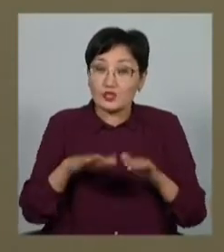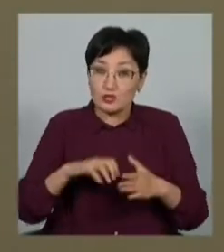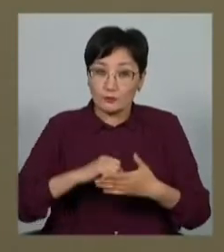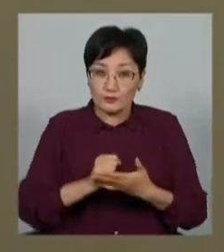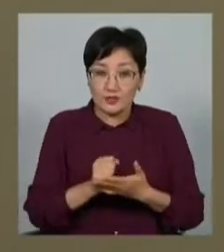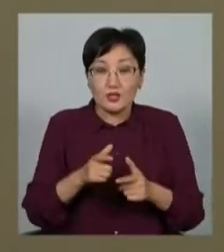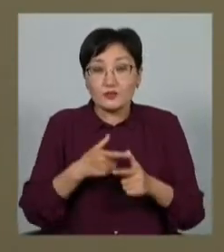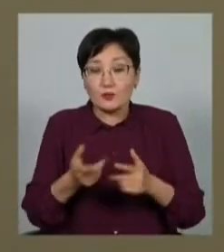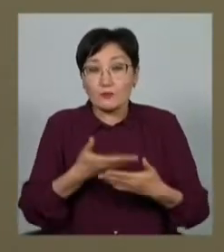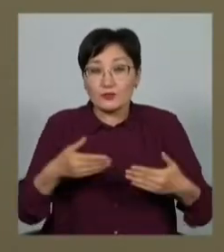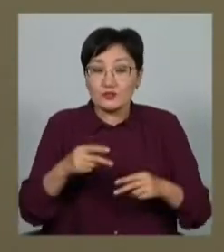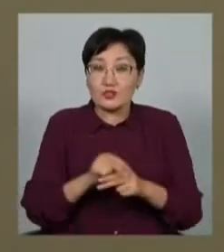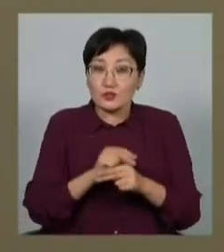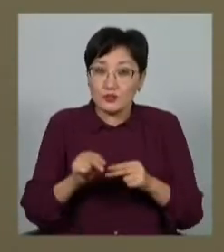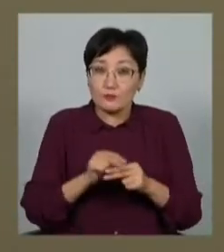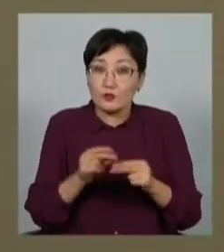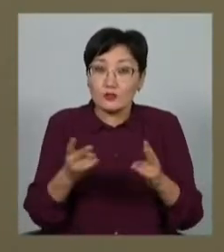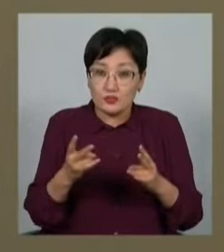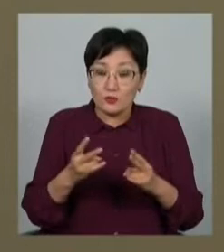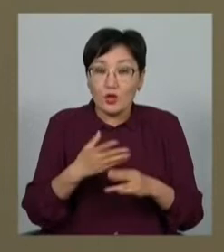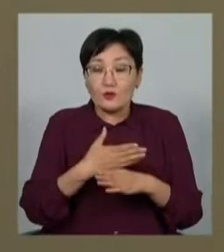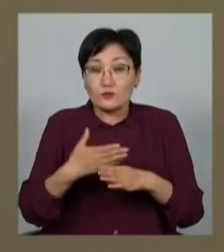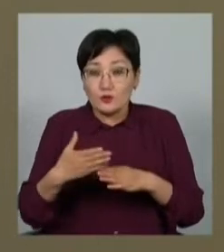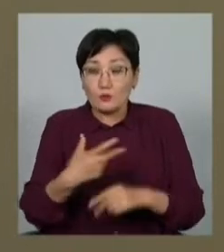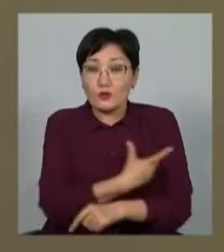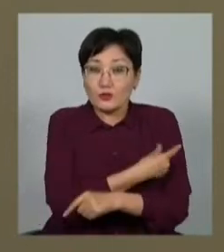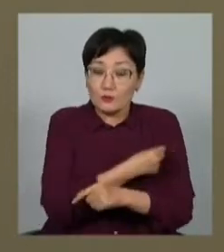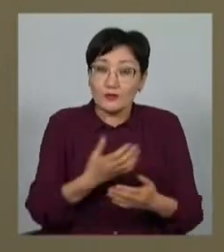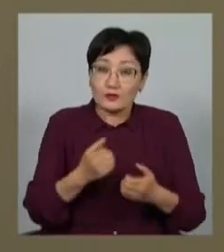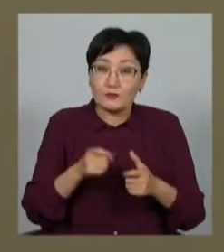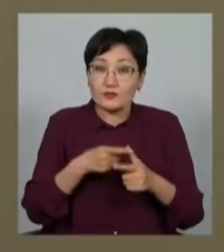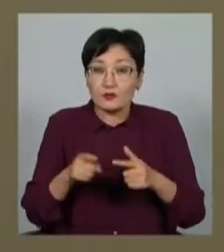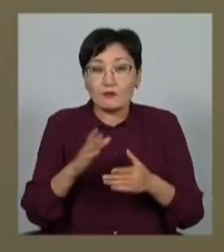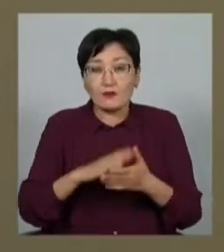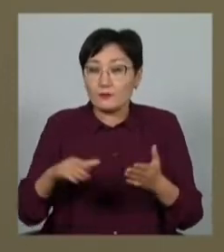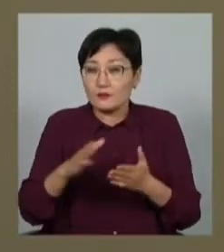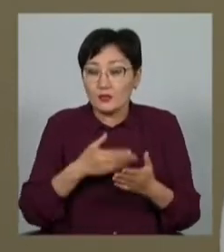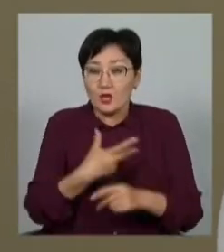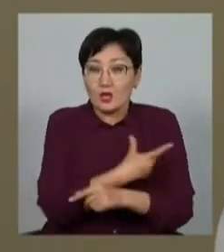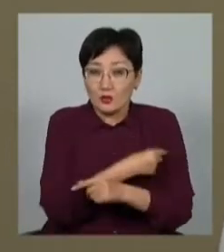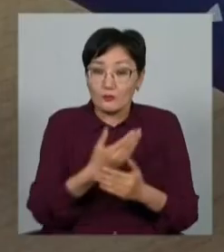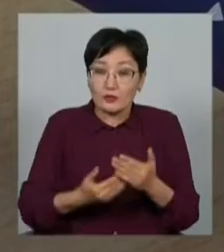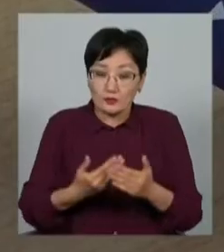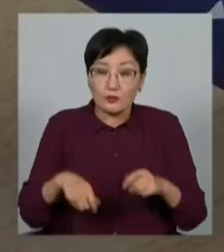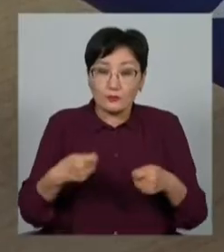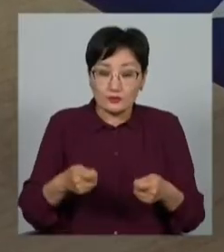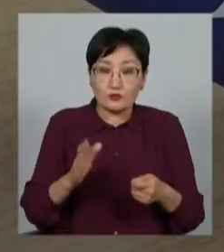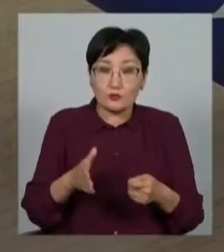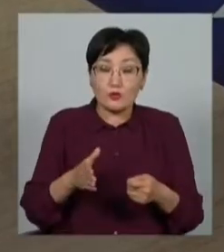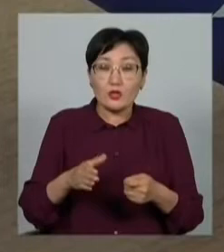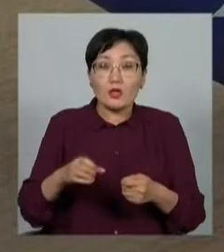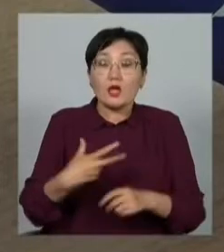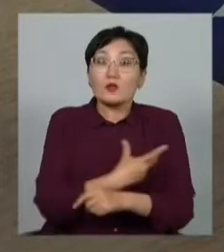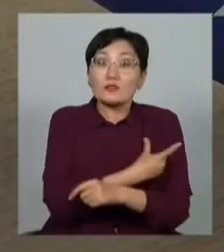қабылдайды. Немесе, бізде емдеу курсынан өткіземіз. Содан кейін ғана екпе қабылдау, немесе мүлде қабылдамау туралы кеңес беріледі. Бүгінде елімізде